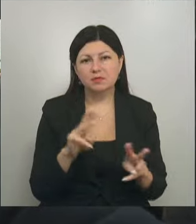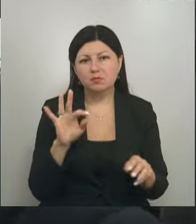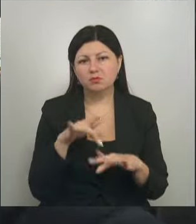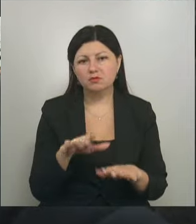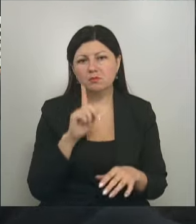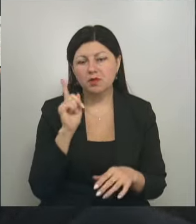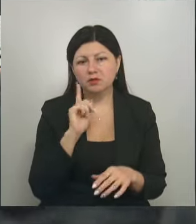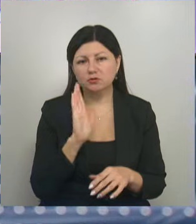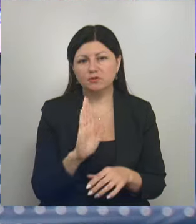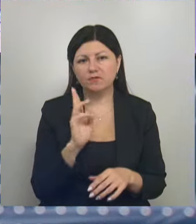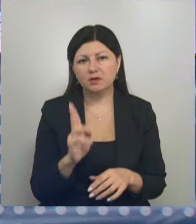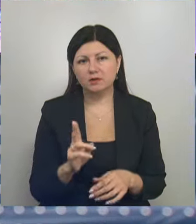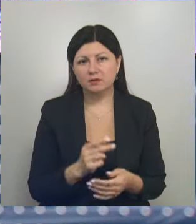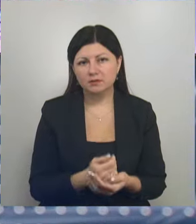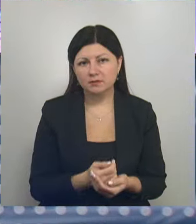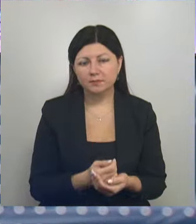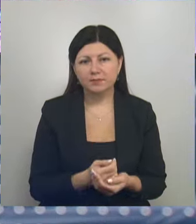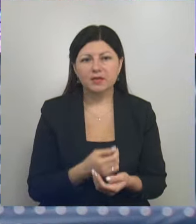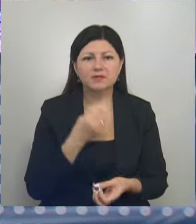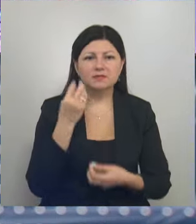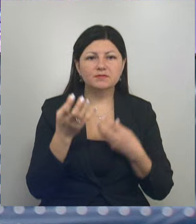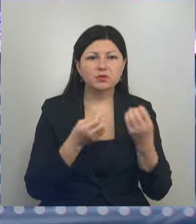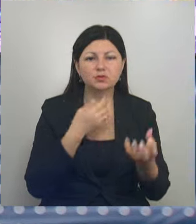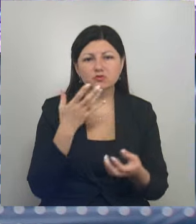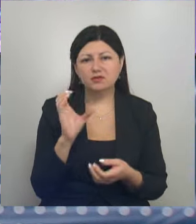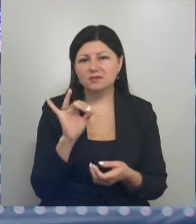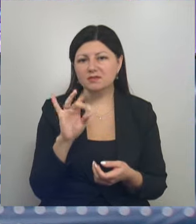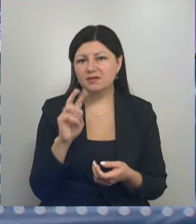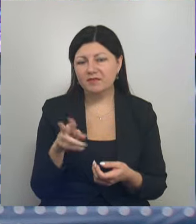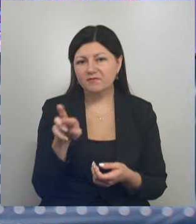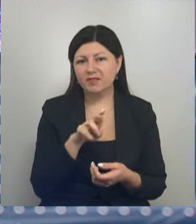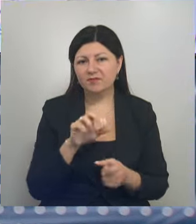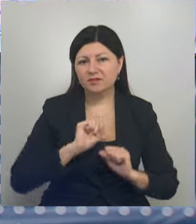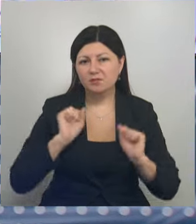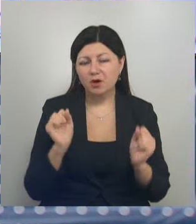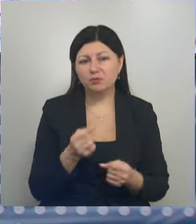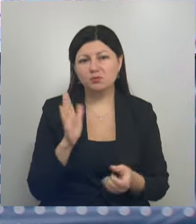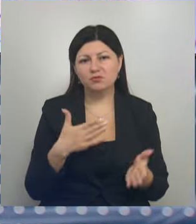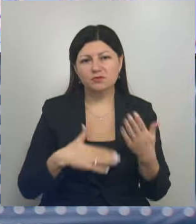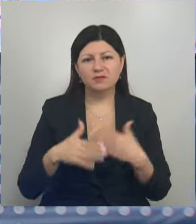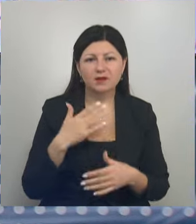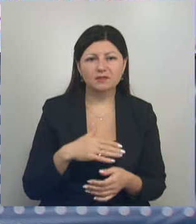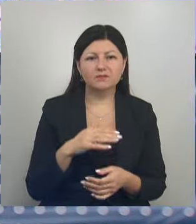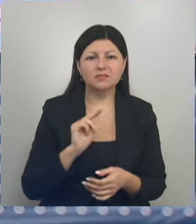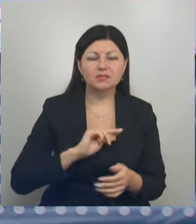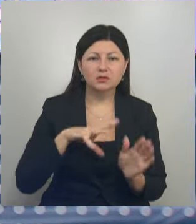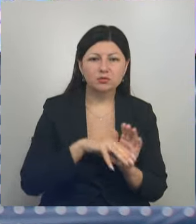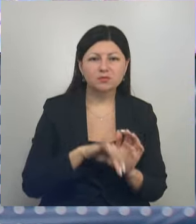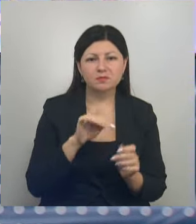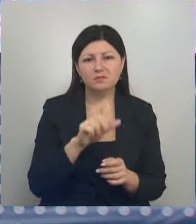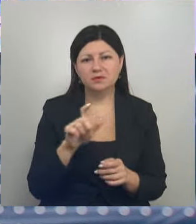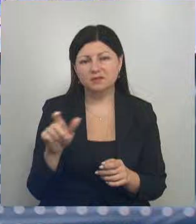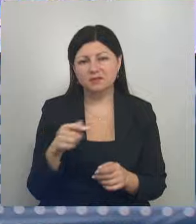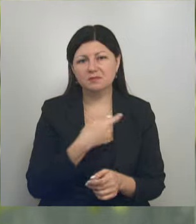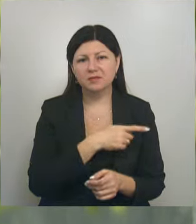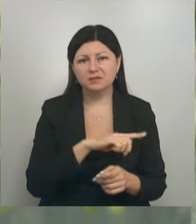молодежи ВКонтакте. Цветущая сирень в январские морозы теперь будет радовать сотрудников и пациентов медицинских учреждений